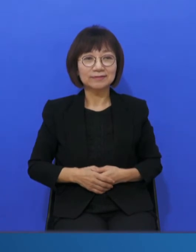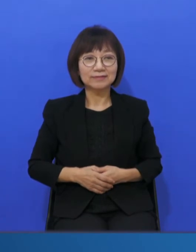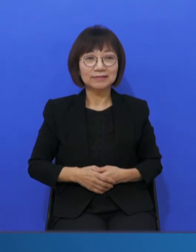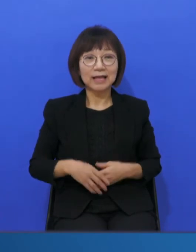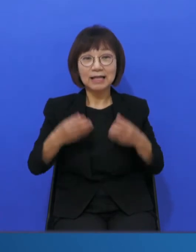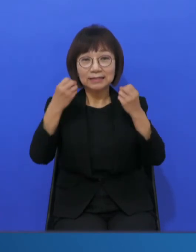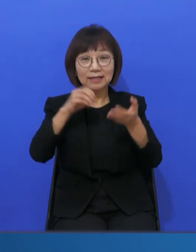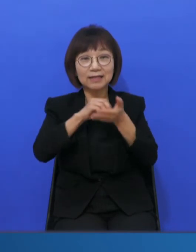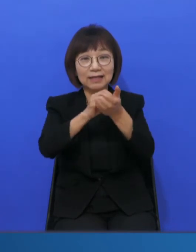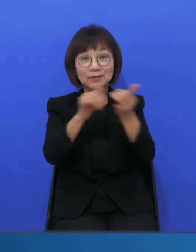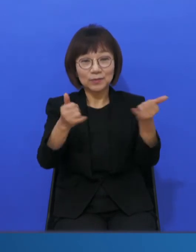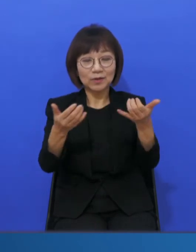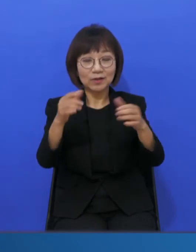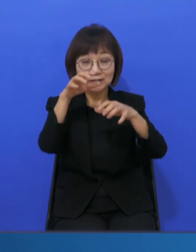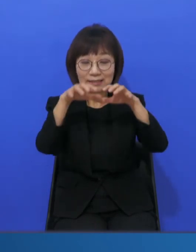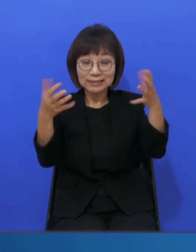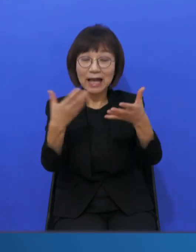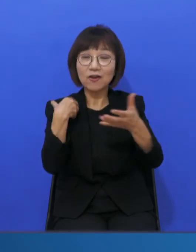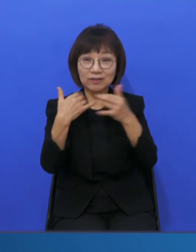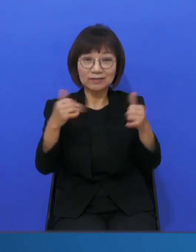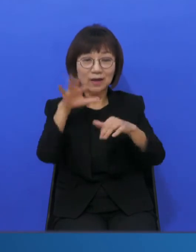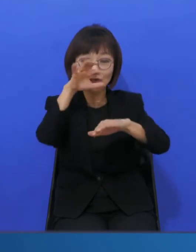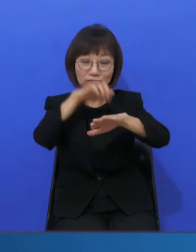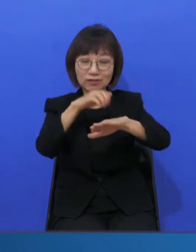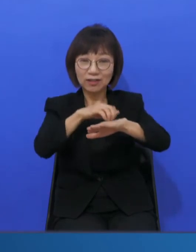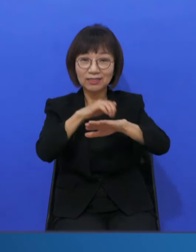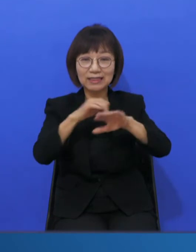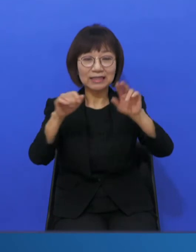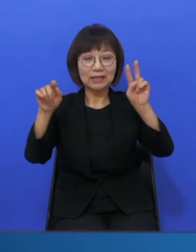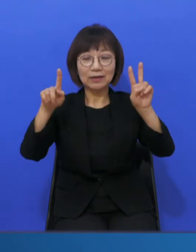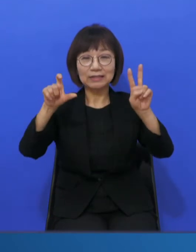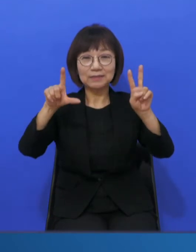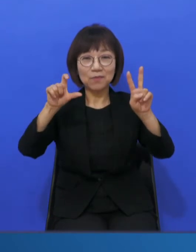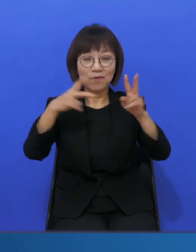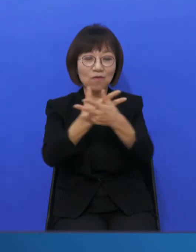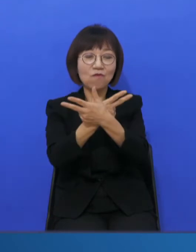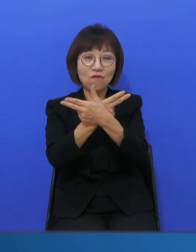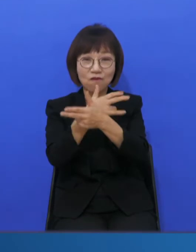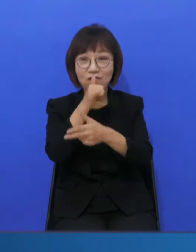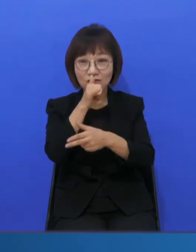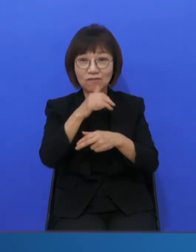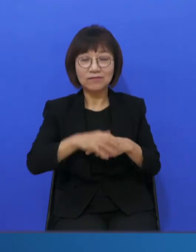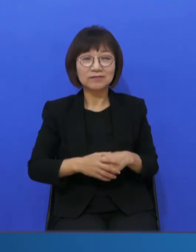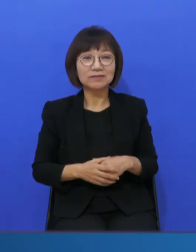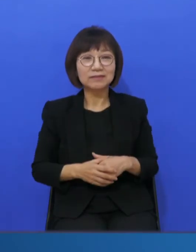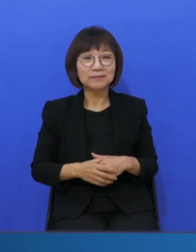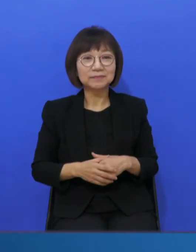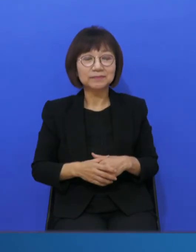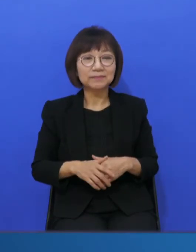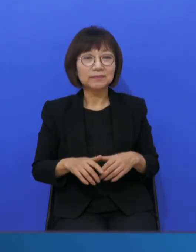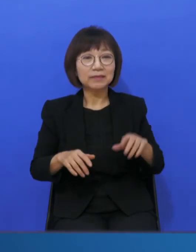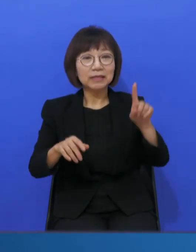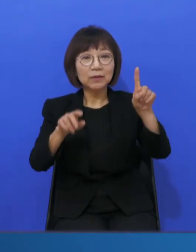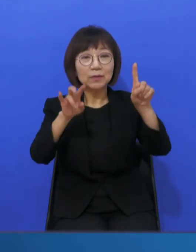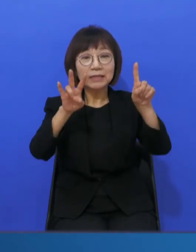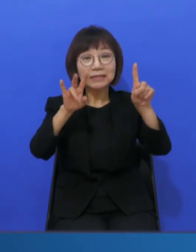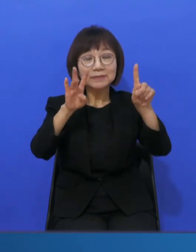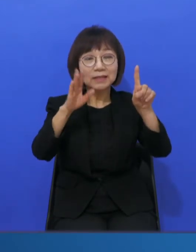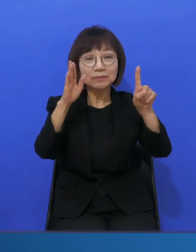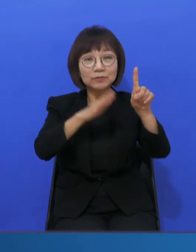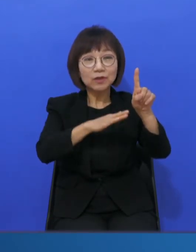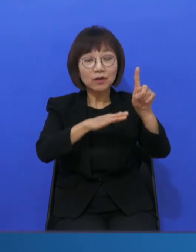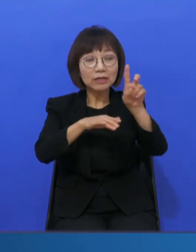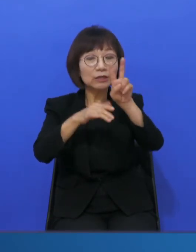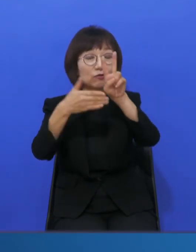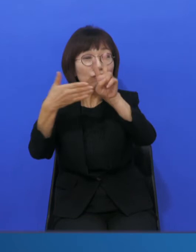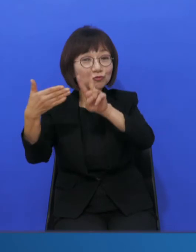237 세가족 현장 사역자 온라인 훈련이 오는 2월 15일 열립니다. 등록은 24일부터